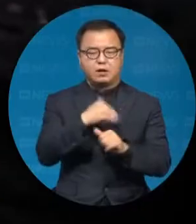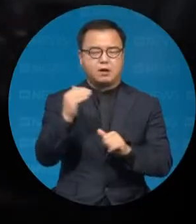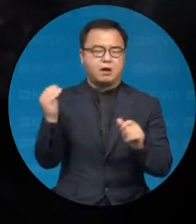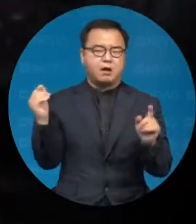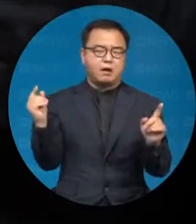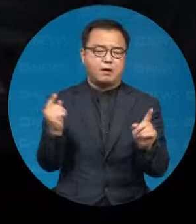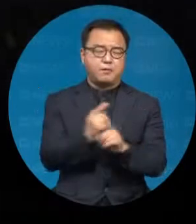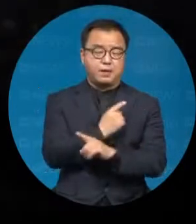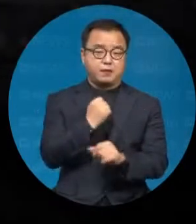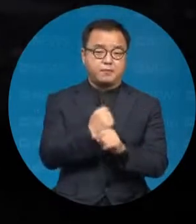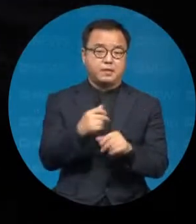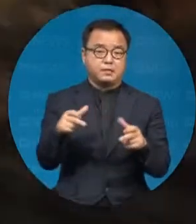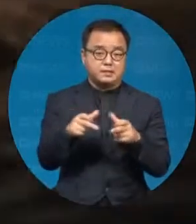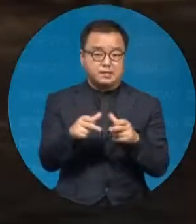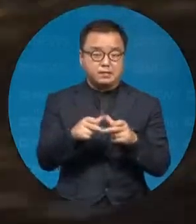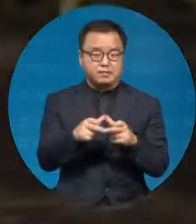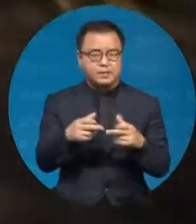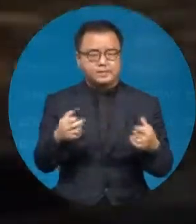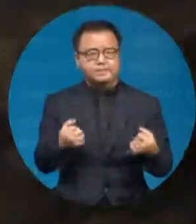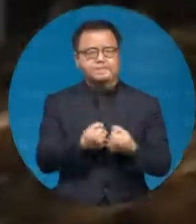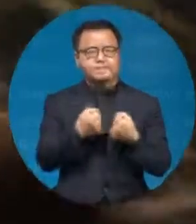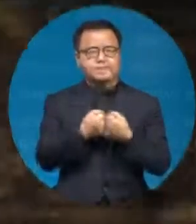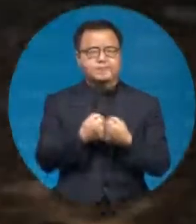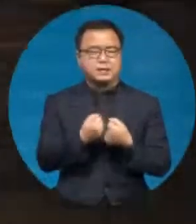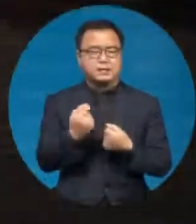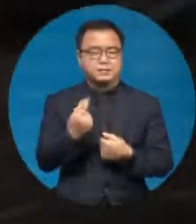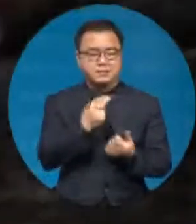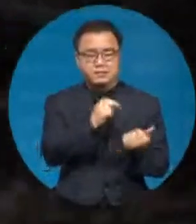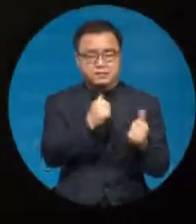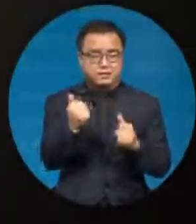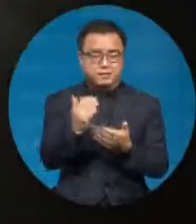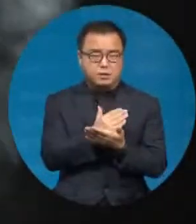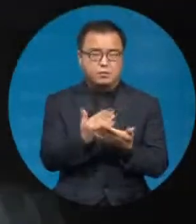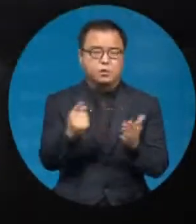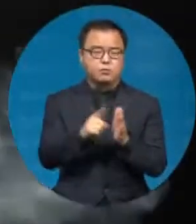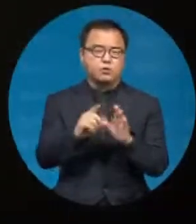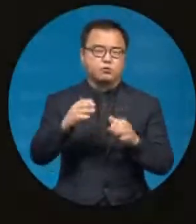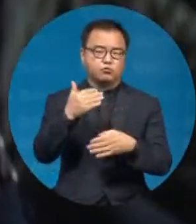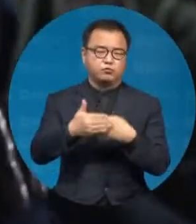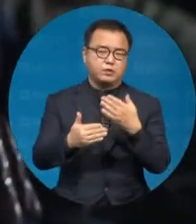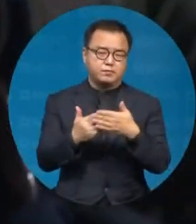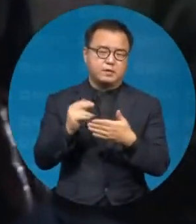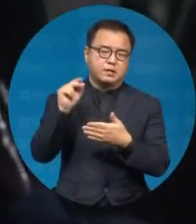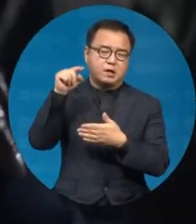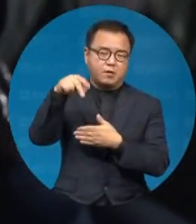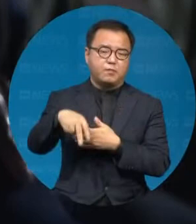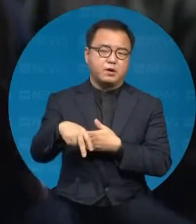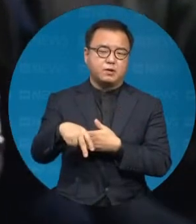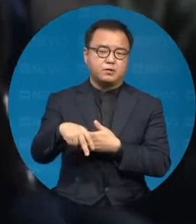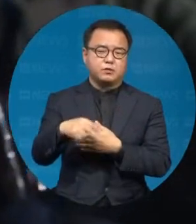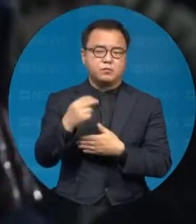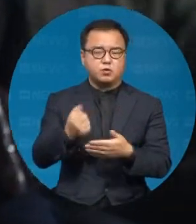장애와 싸우며 생사를 걸고 국경을 넘었던 세계에서 가장 용감한 스포츠팀.